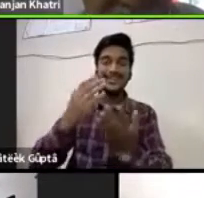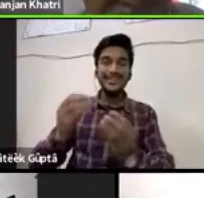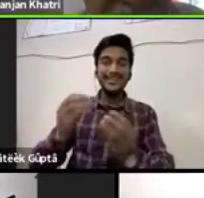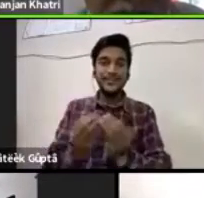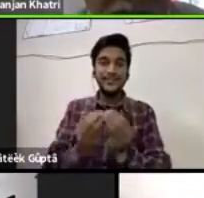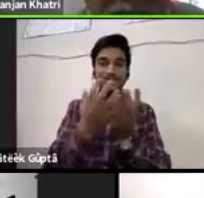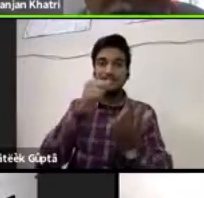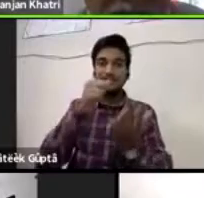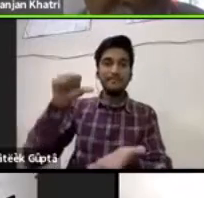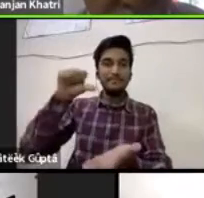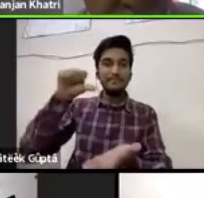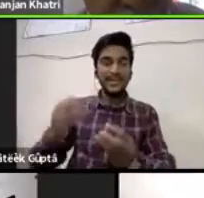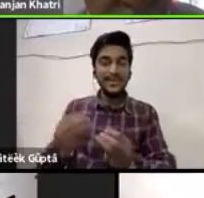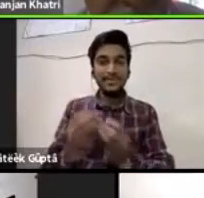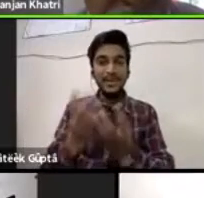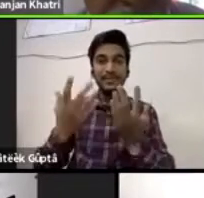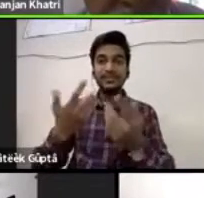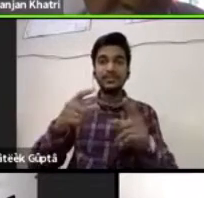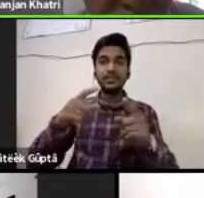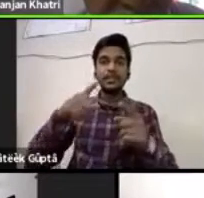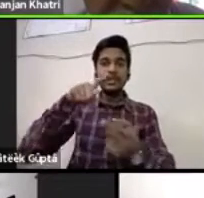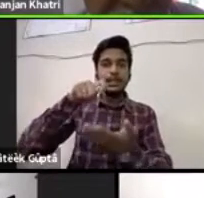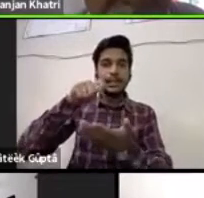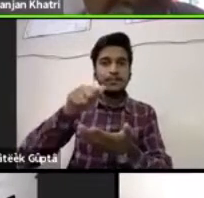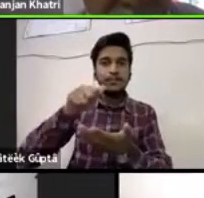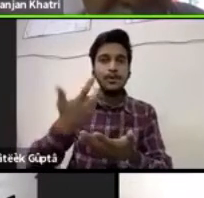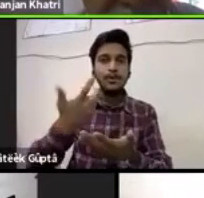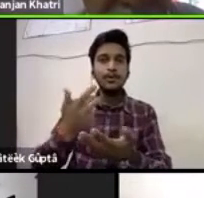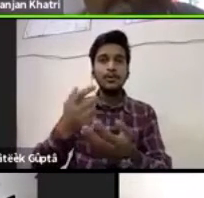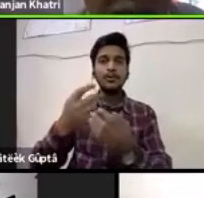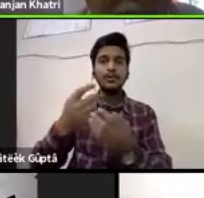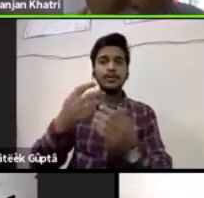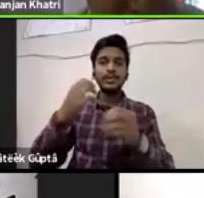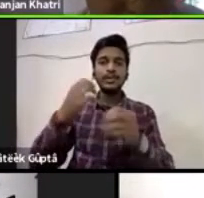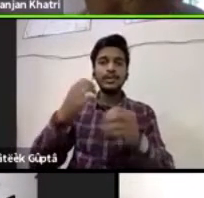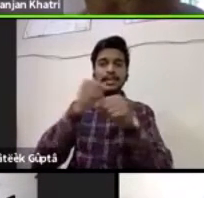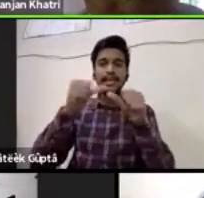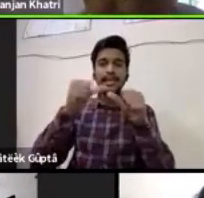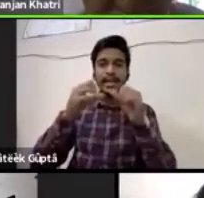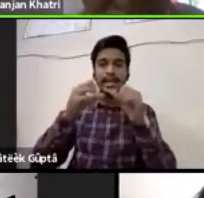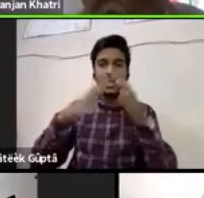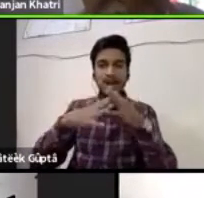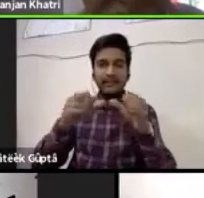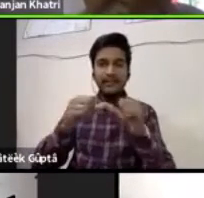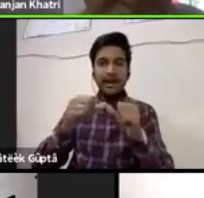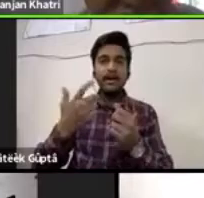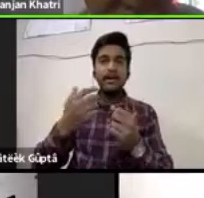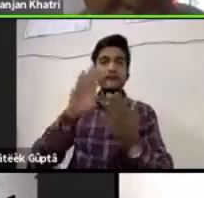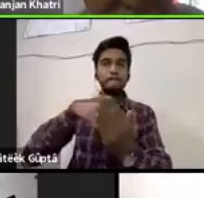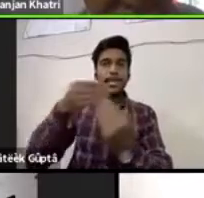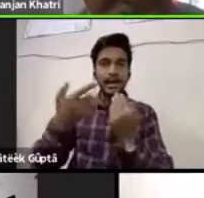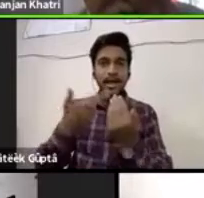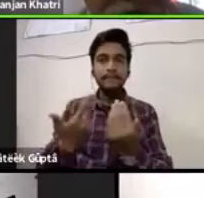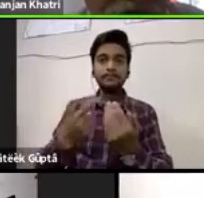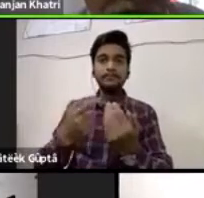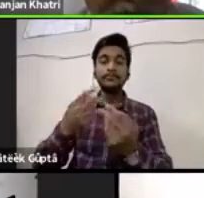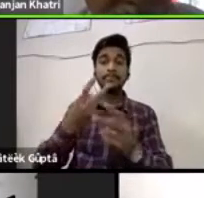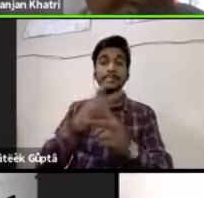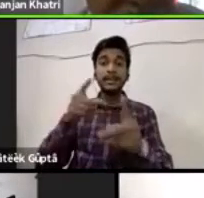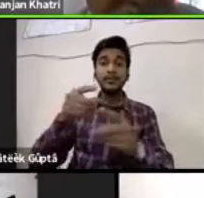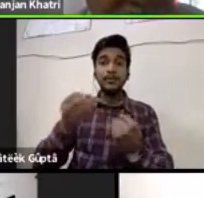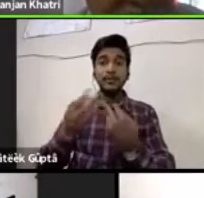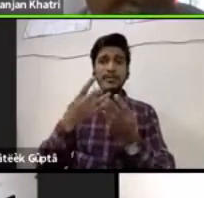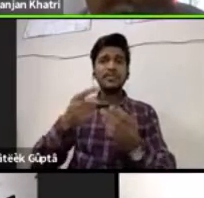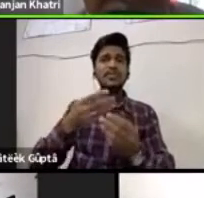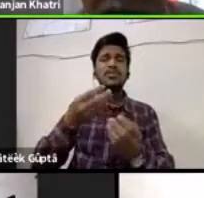ड्रमस्टिक, नींबू, गुआवा, पपाया और केला। इसके फायदे ये होंगे कि जो गरीब